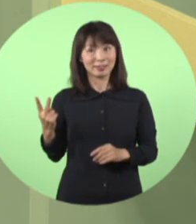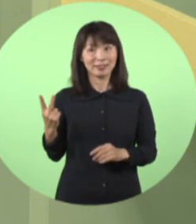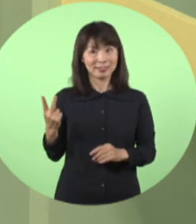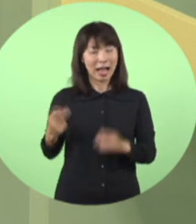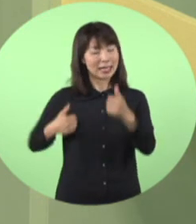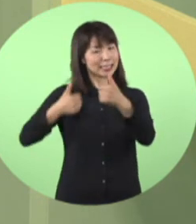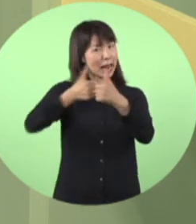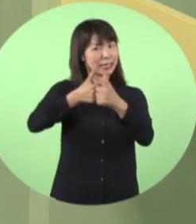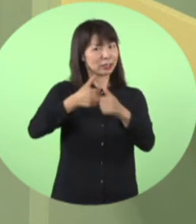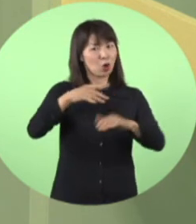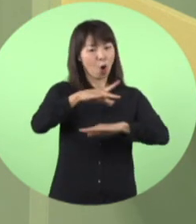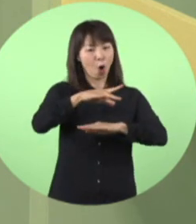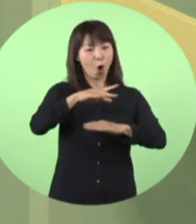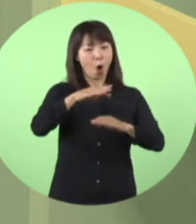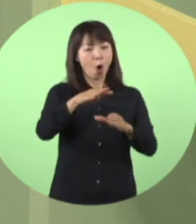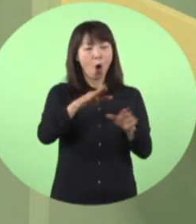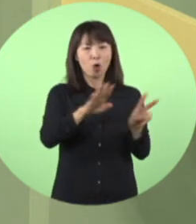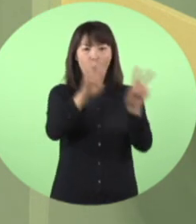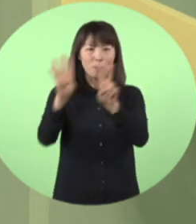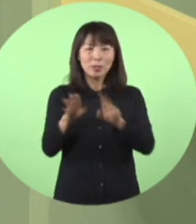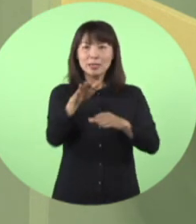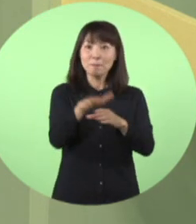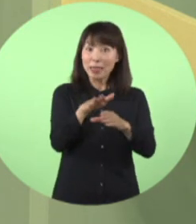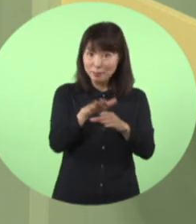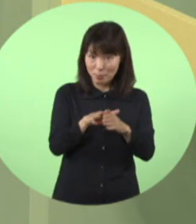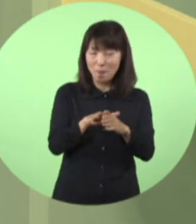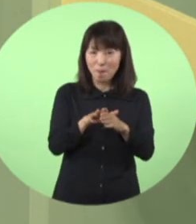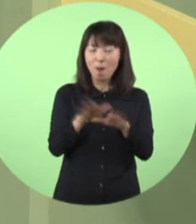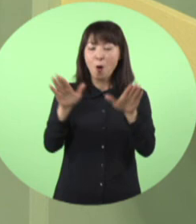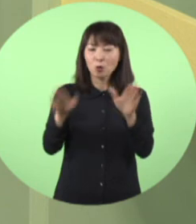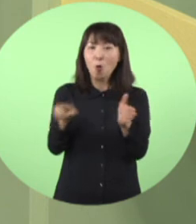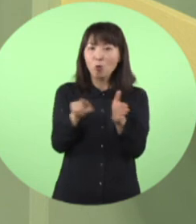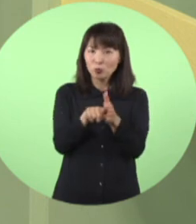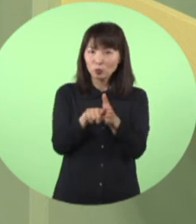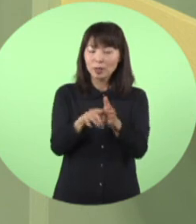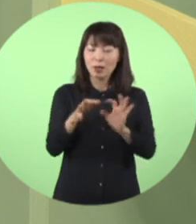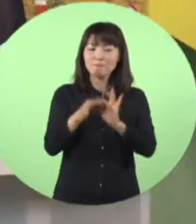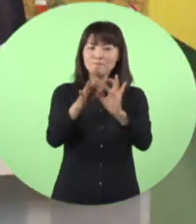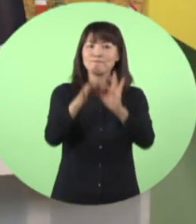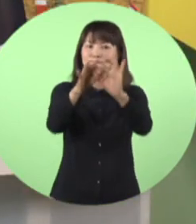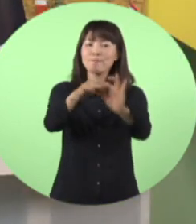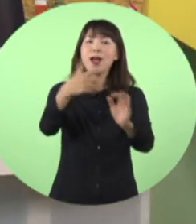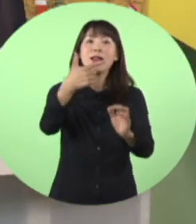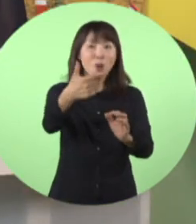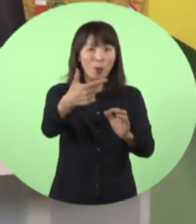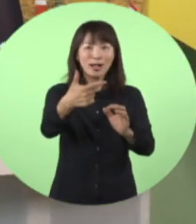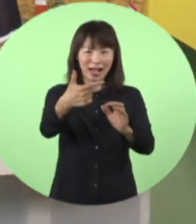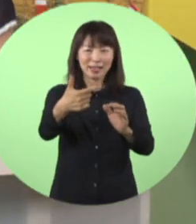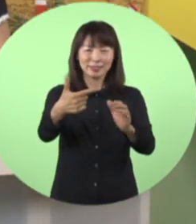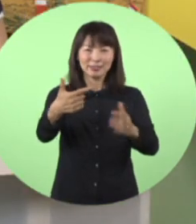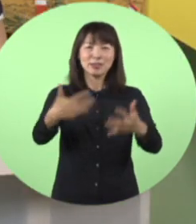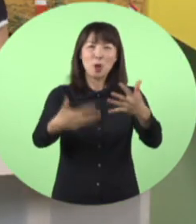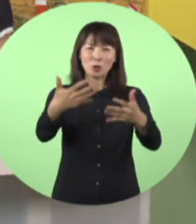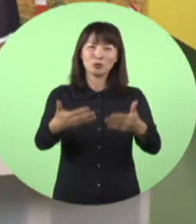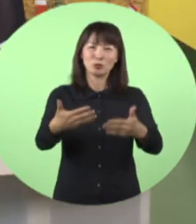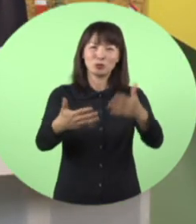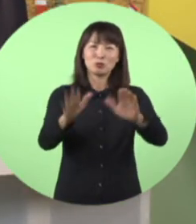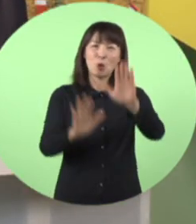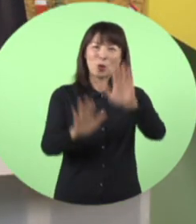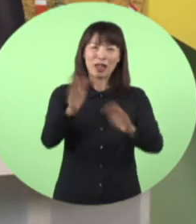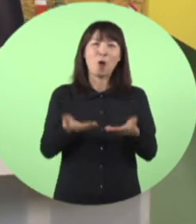当。今回を含め全6回のシリーズでお届けします。どうなることやら、 お楽しみに。 はい、